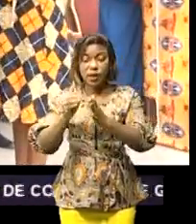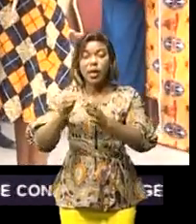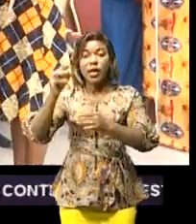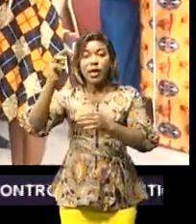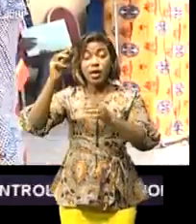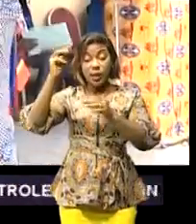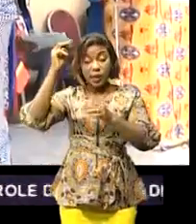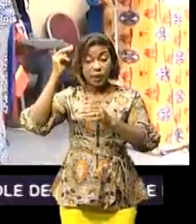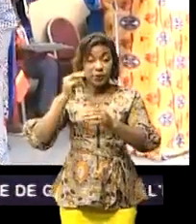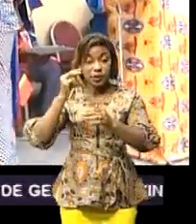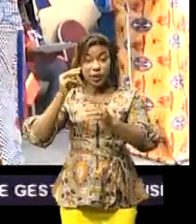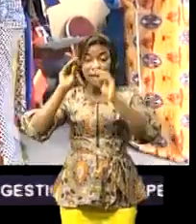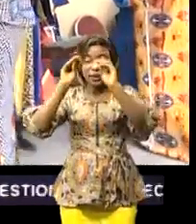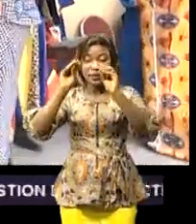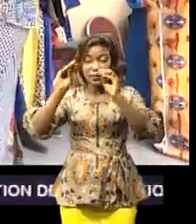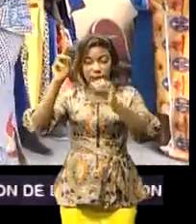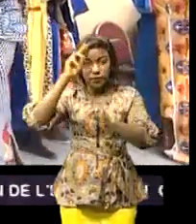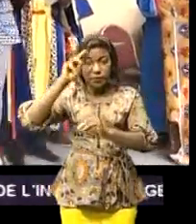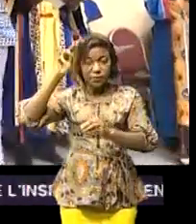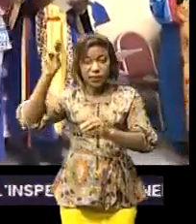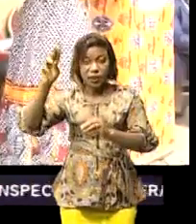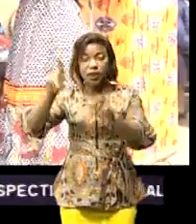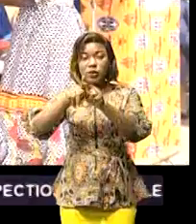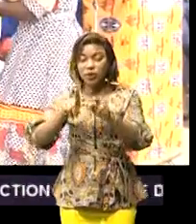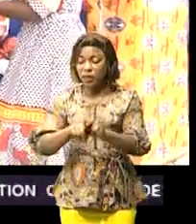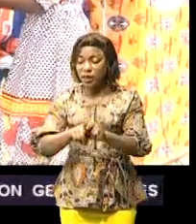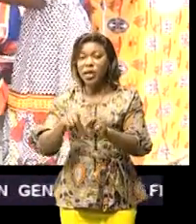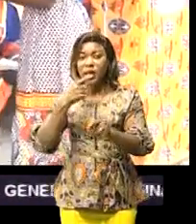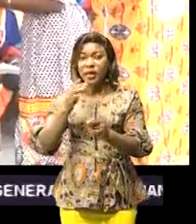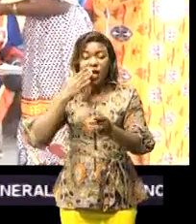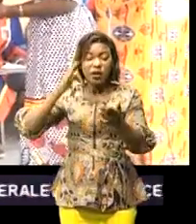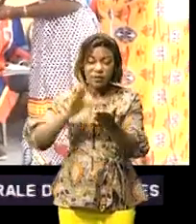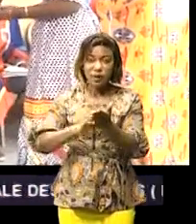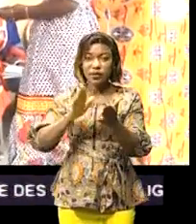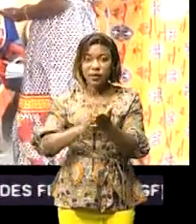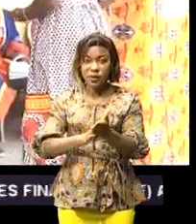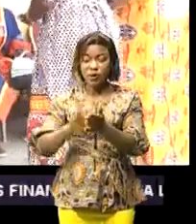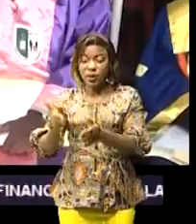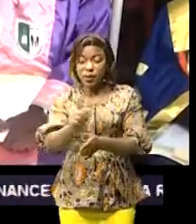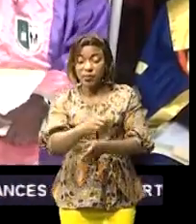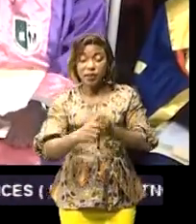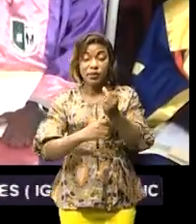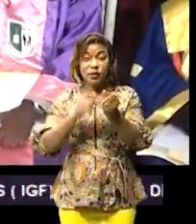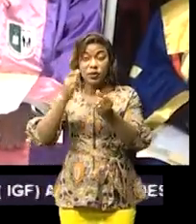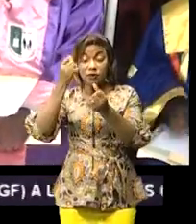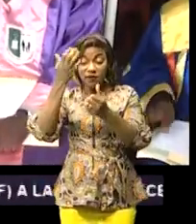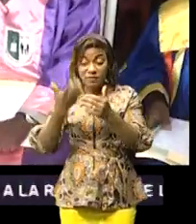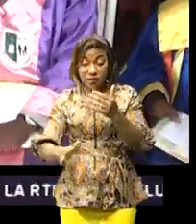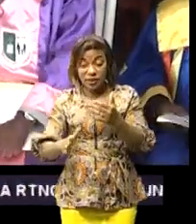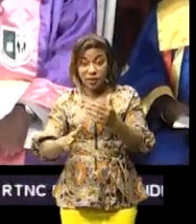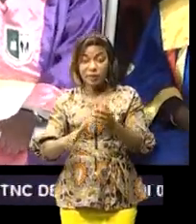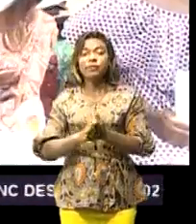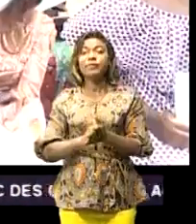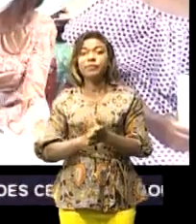et universitaire, Mohindo Nzangui, n'a pas tari d'éloges de félicitations vis-à-vis des lauréats finalistes de cette alma